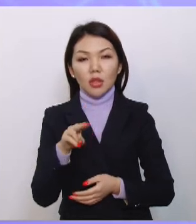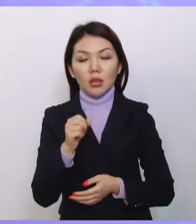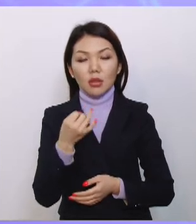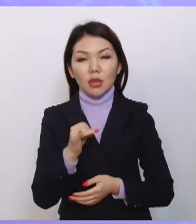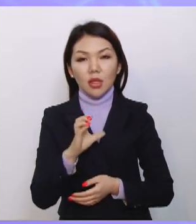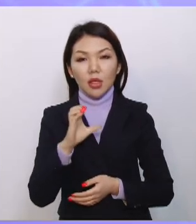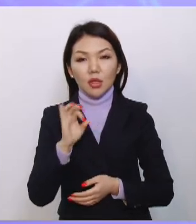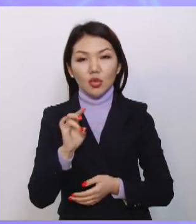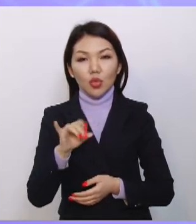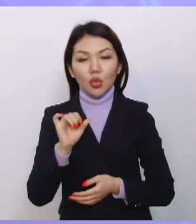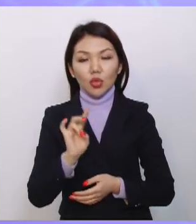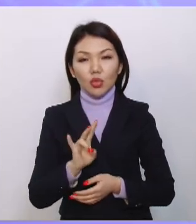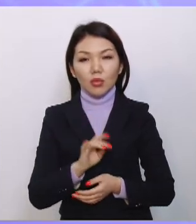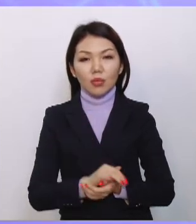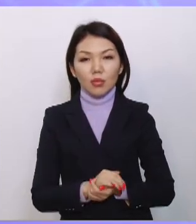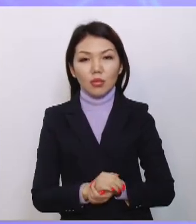Кургатат.